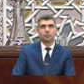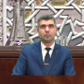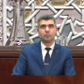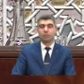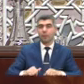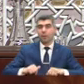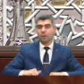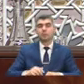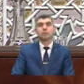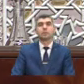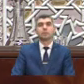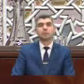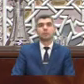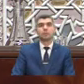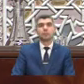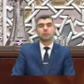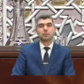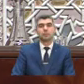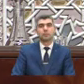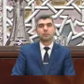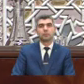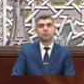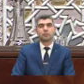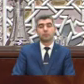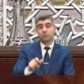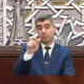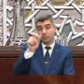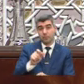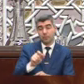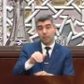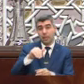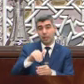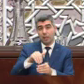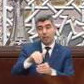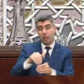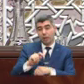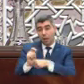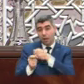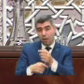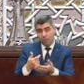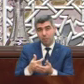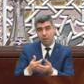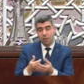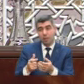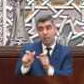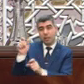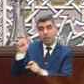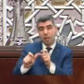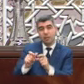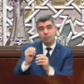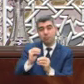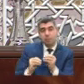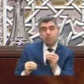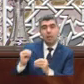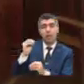السيد الوزير المحترم، ساكنة العالم القروي يعانون من غلاء فواتير الكهرباء،